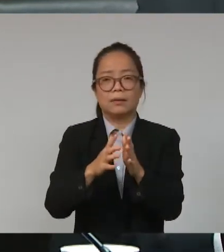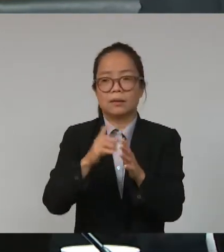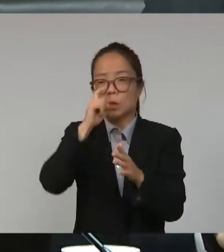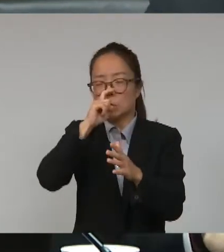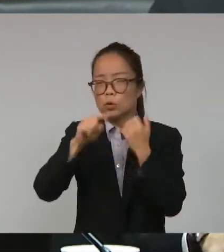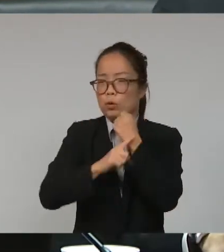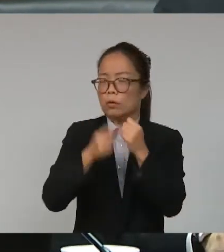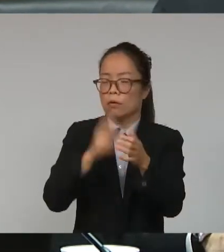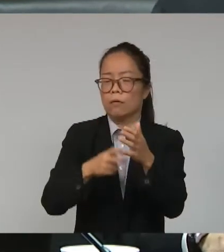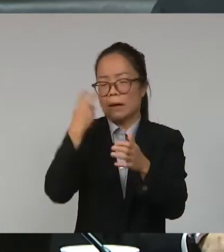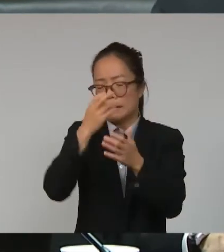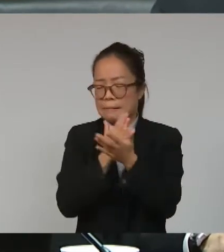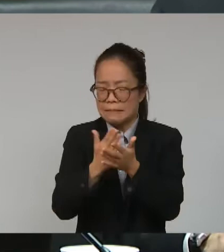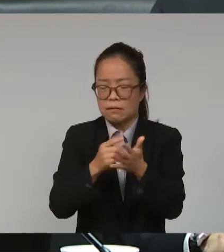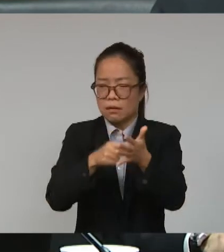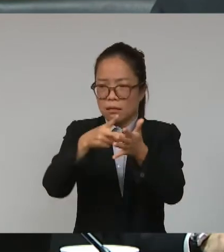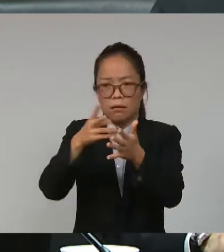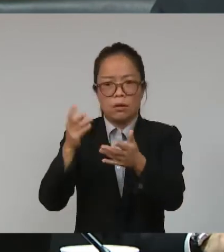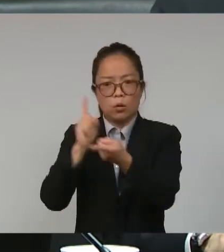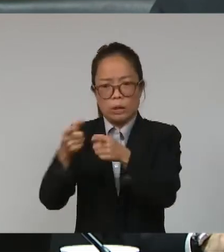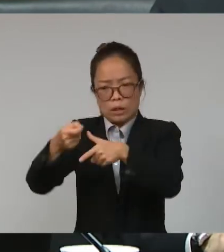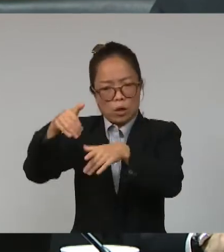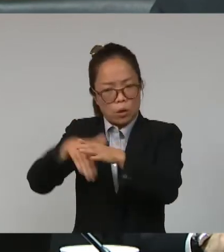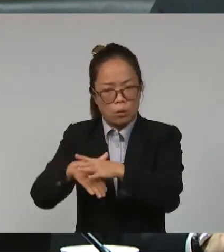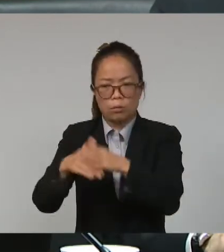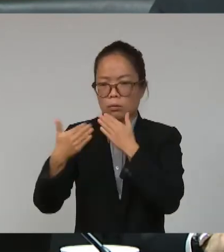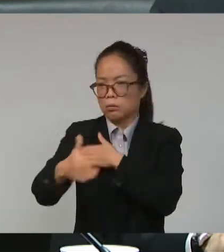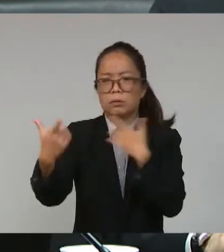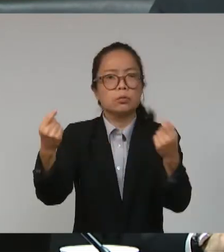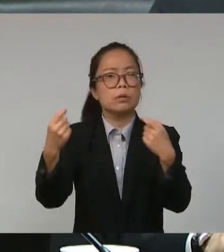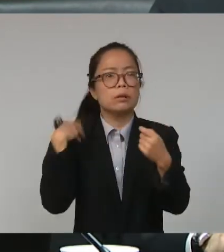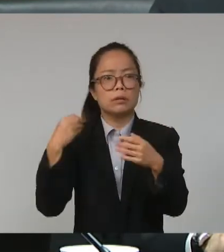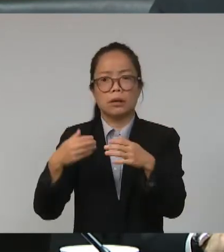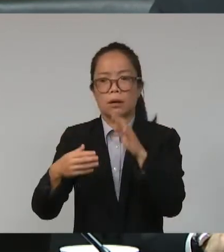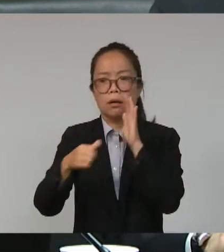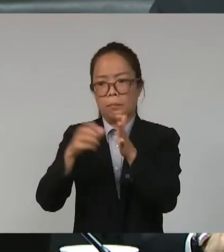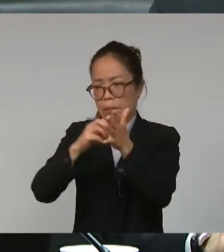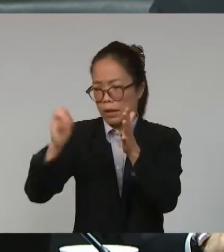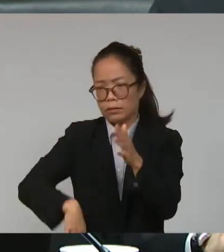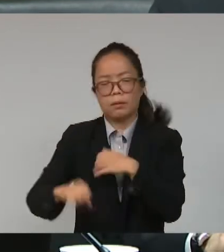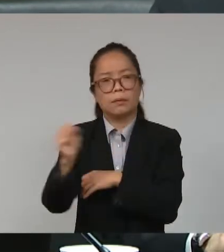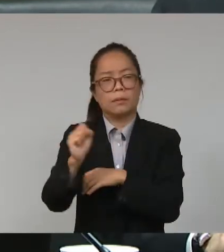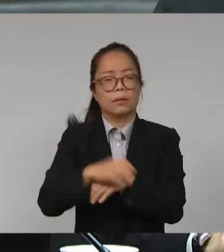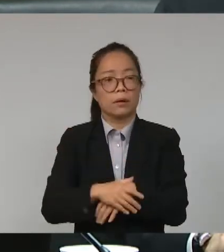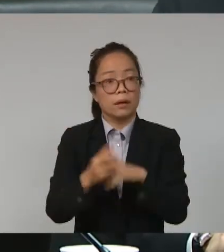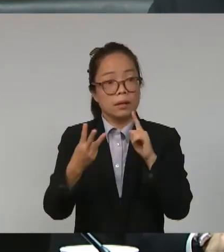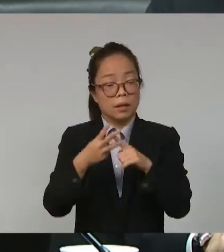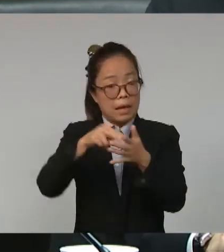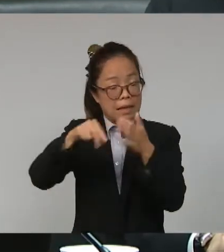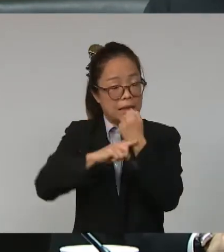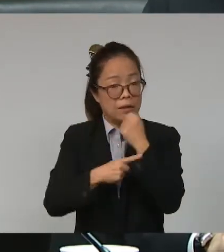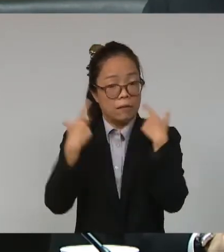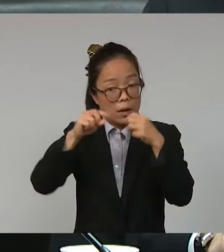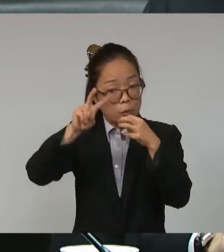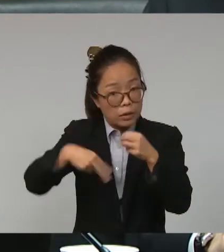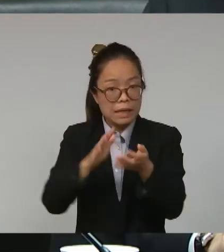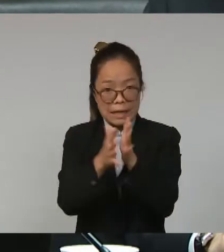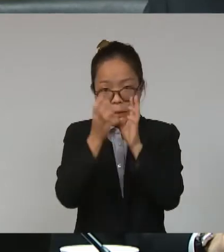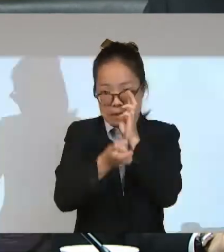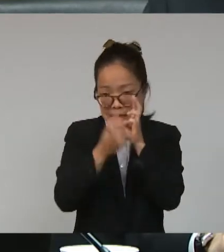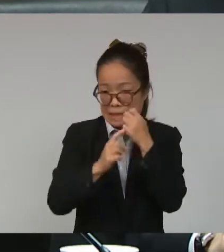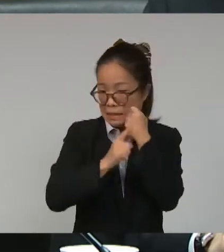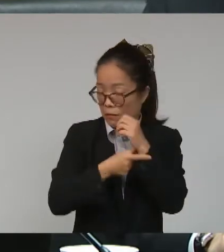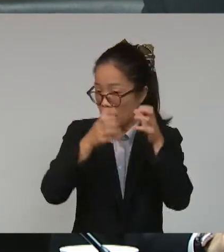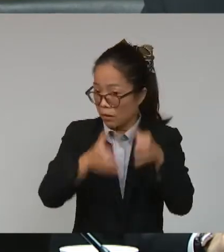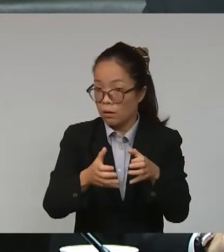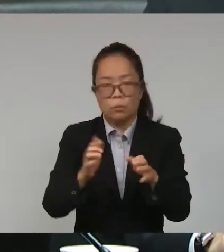这个公投案的通过。好，程序其实应该是一样的。好，那贵会又问说，这是立法原则还是具体条文的创制？这是